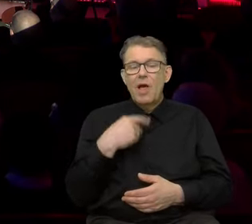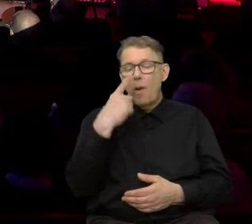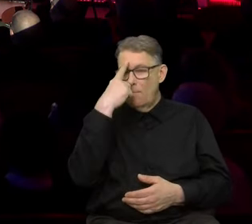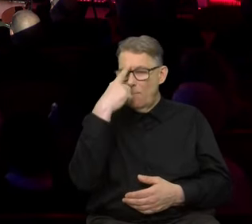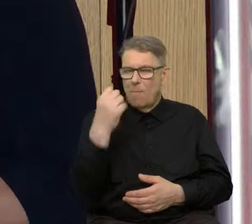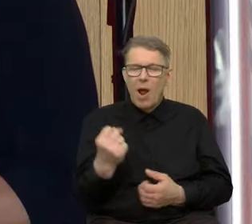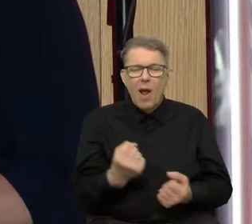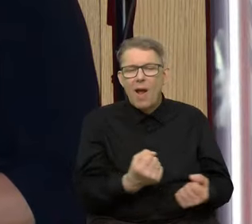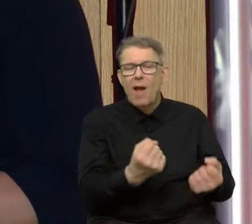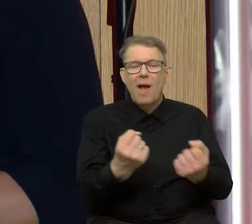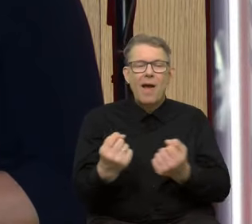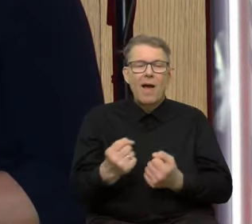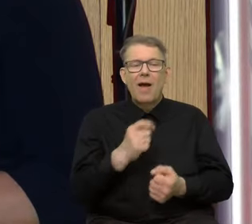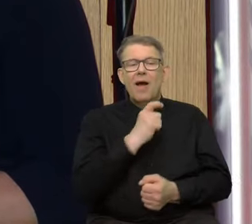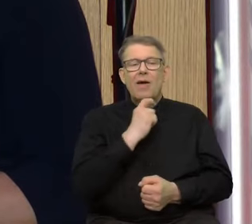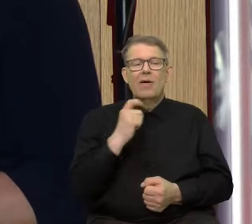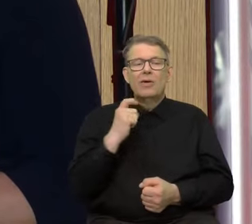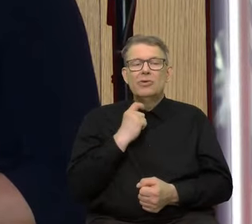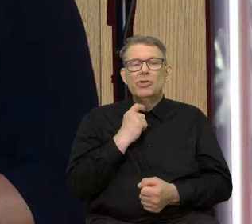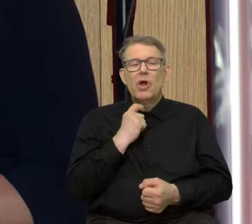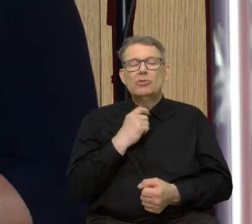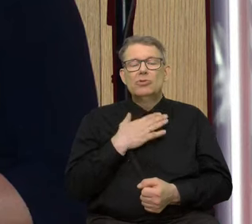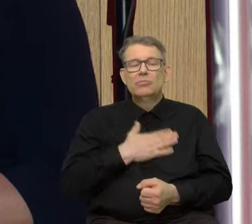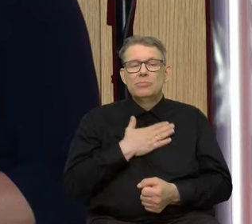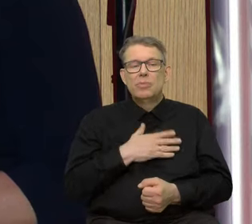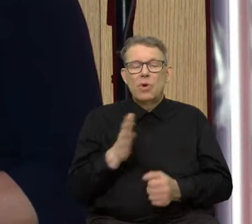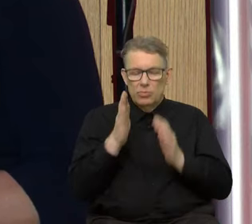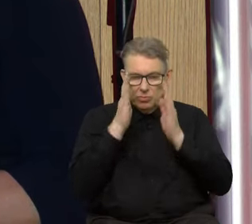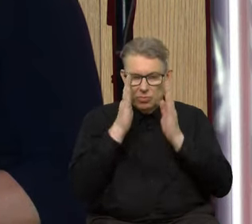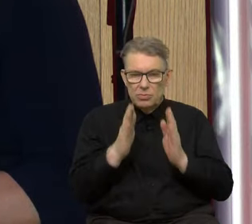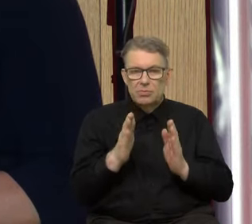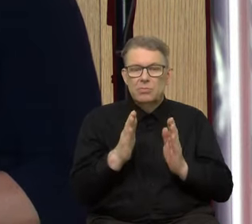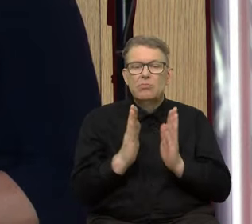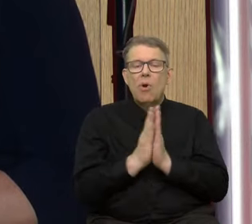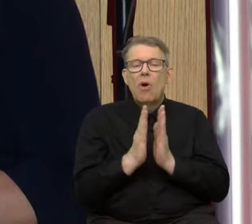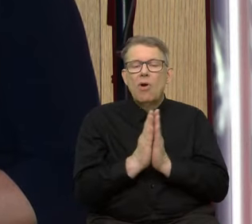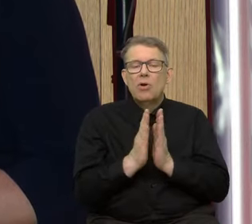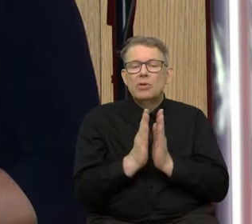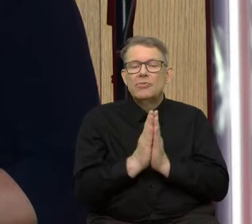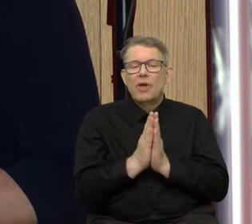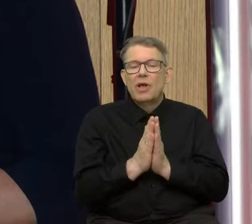zapamiętałam księdza Michała jako skupionego na modlitwie kapłana.